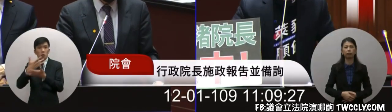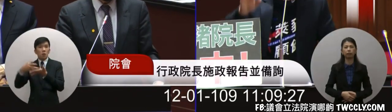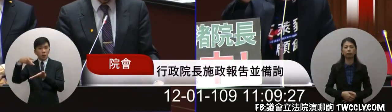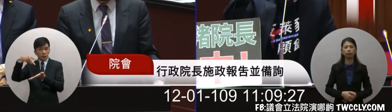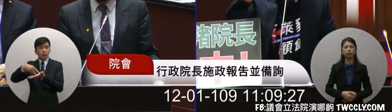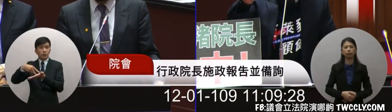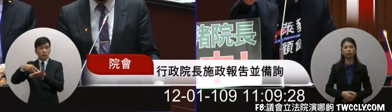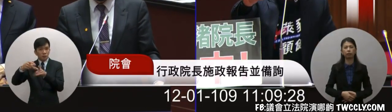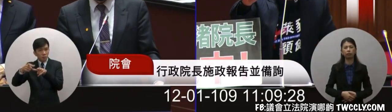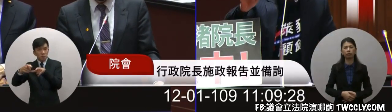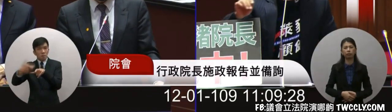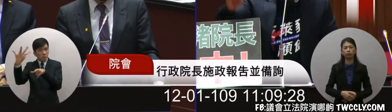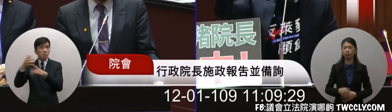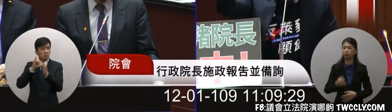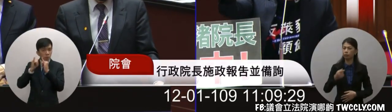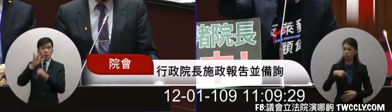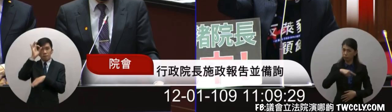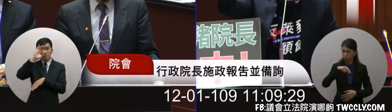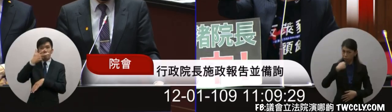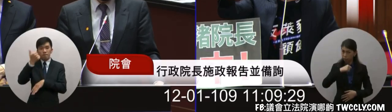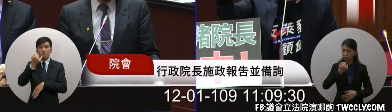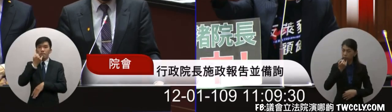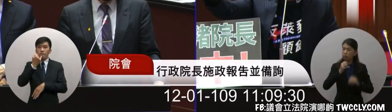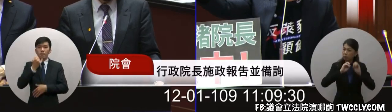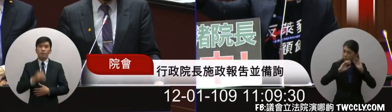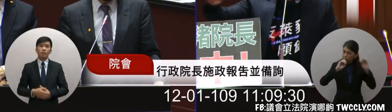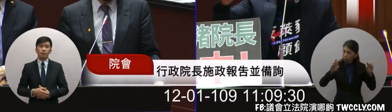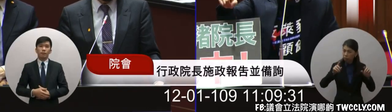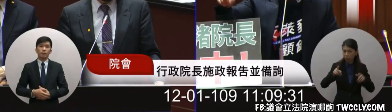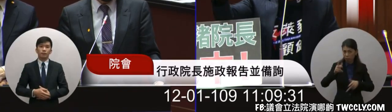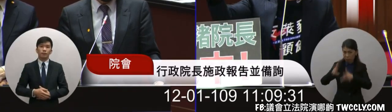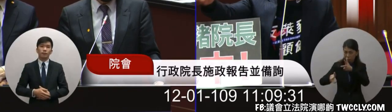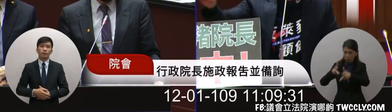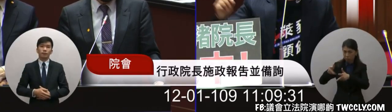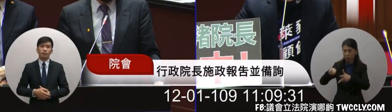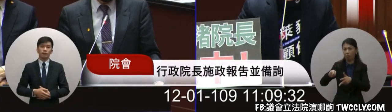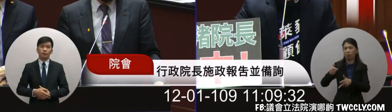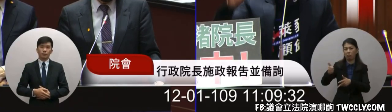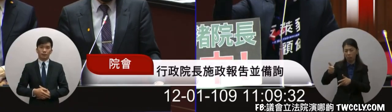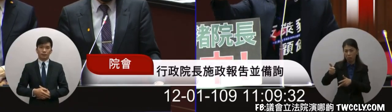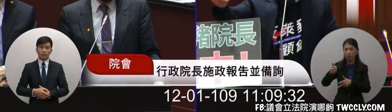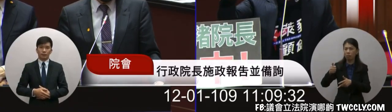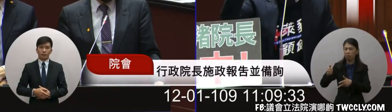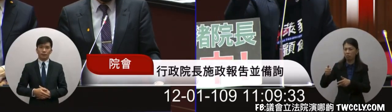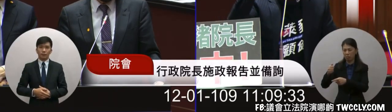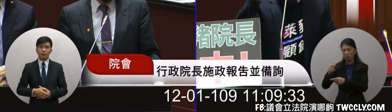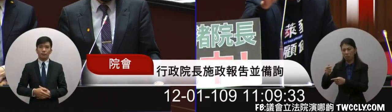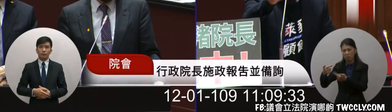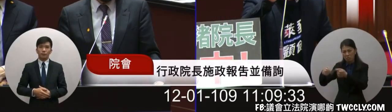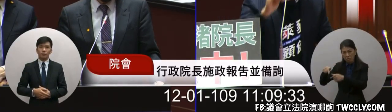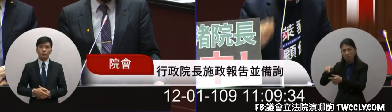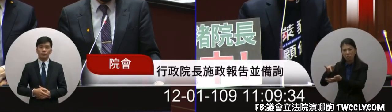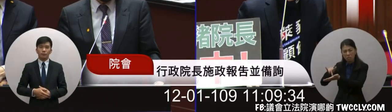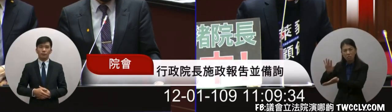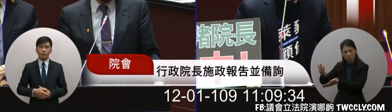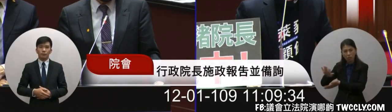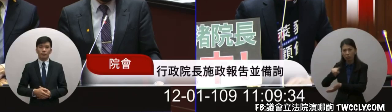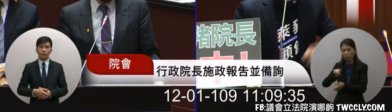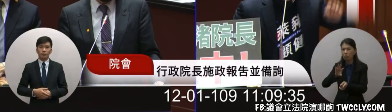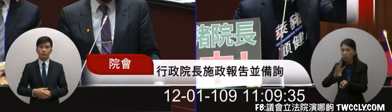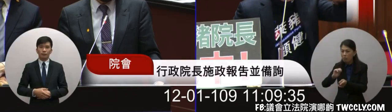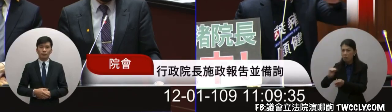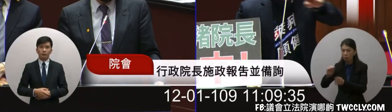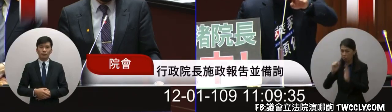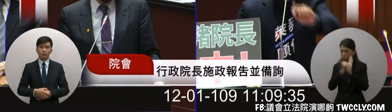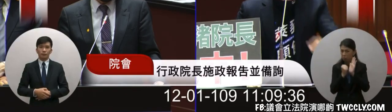所以我们可以去宣传美国哪一些厂牌的猪肉是莱克多巴胺的，之后我们来宣导，告诉民